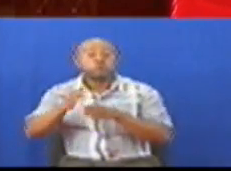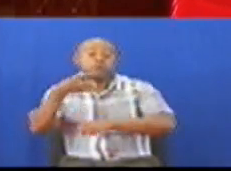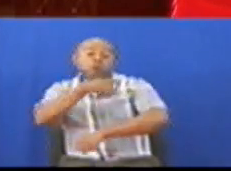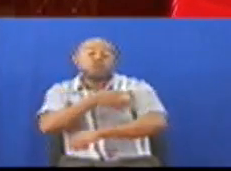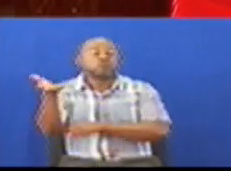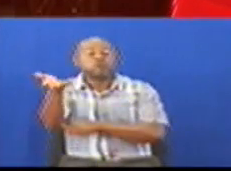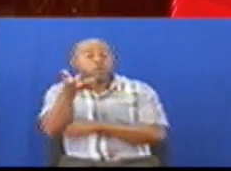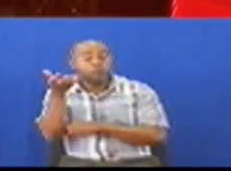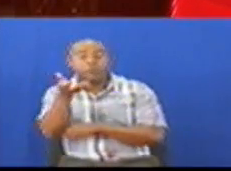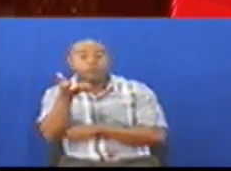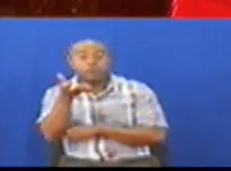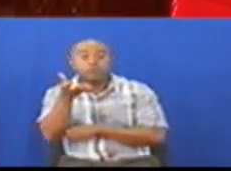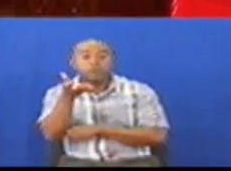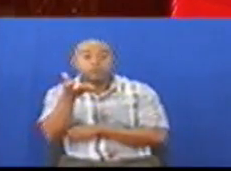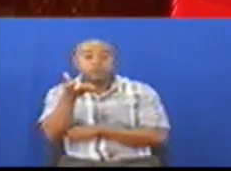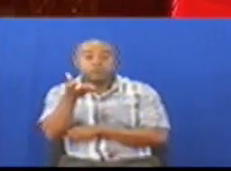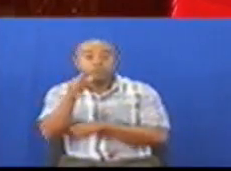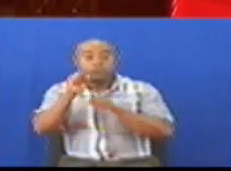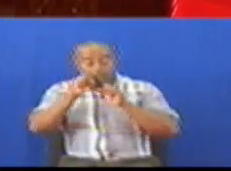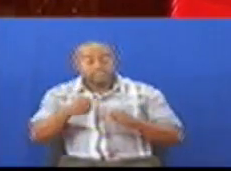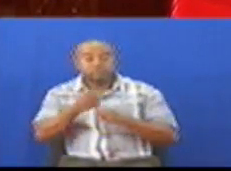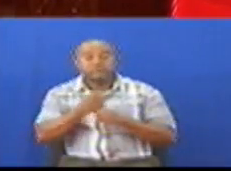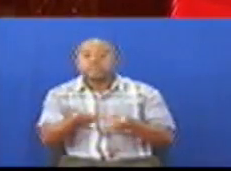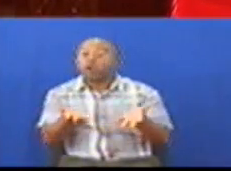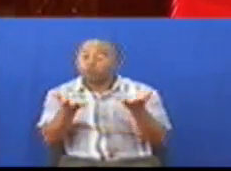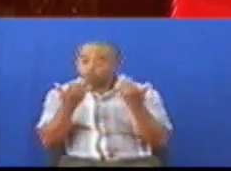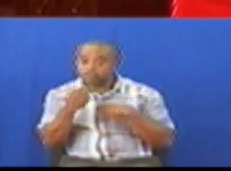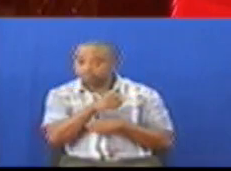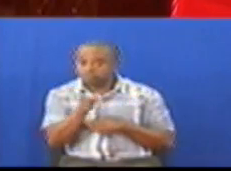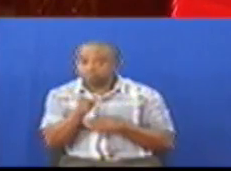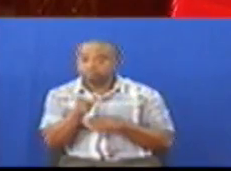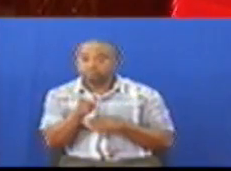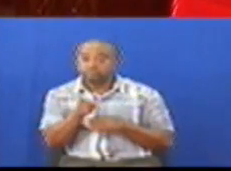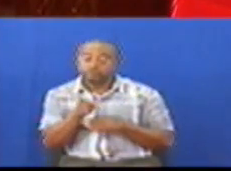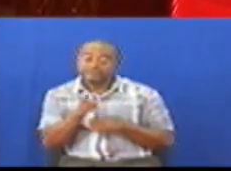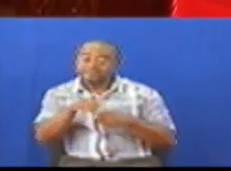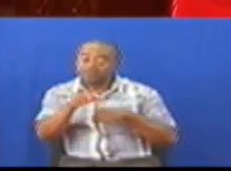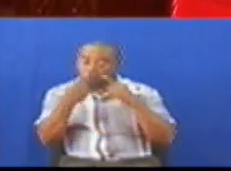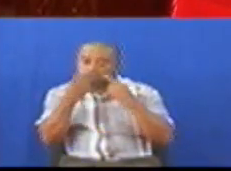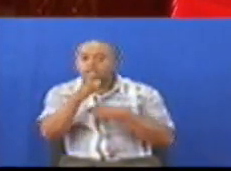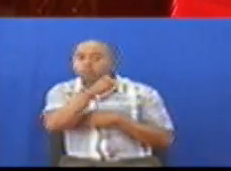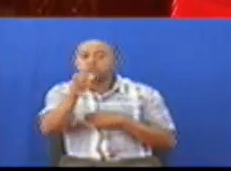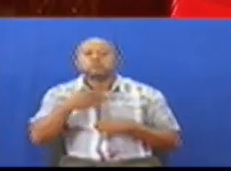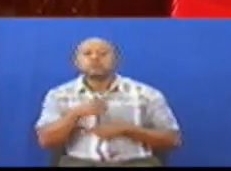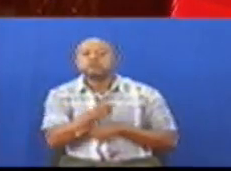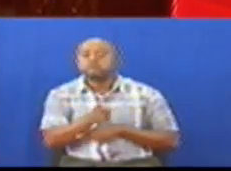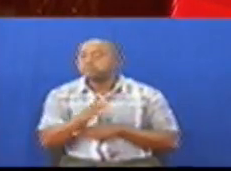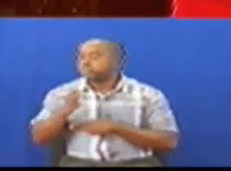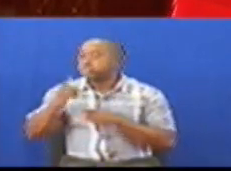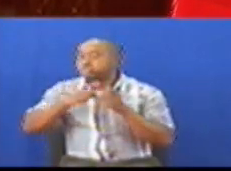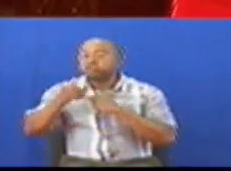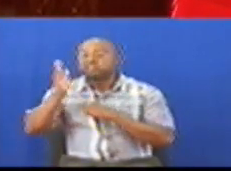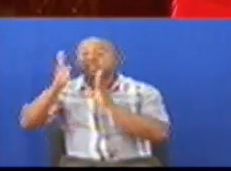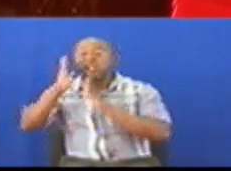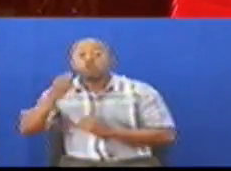na watu kwa ajili ya watu. Uwezeshaji hapa utaanza kwa watu wenyewe, kwa kuangalia watu wanataka nini na sio dola kuamua kwa niaba